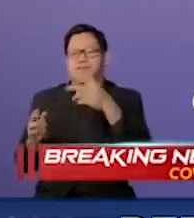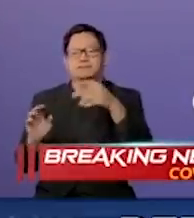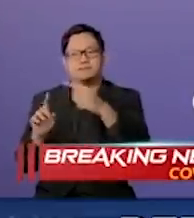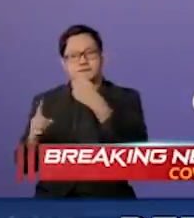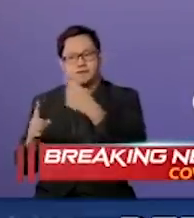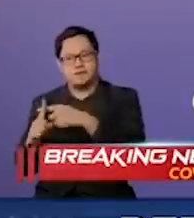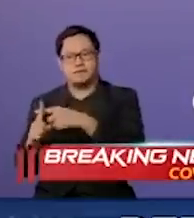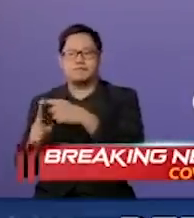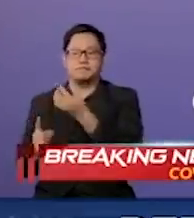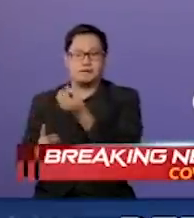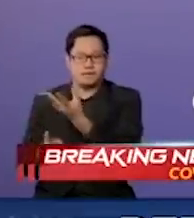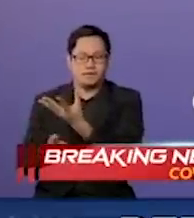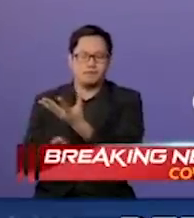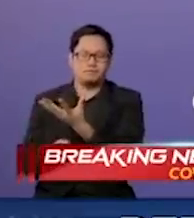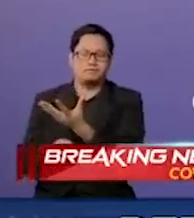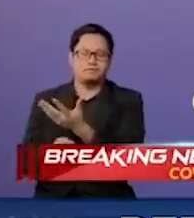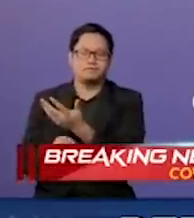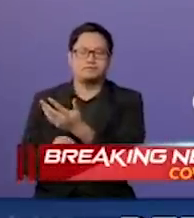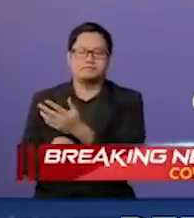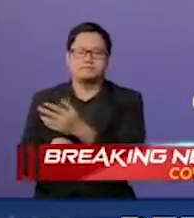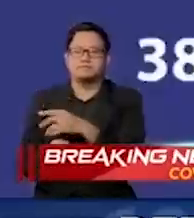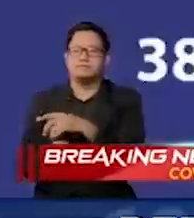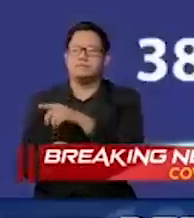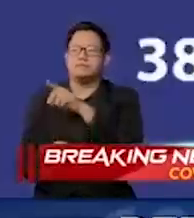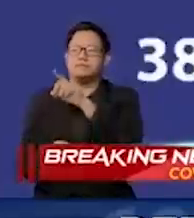hari ini sebanyak